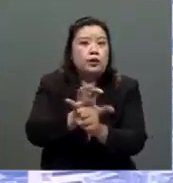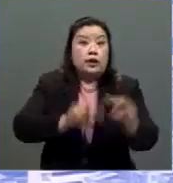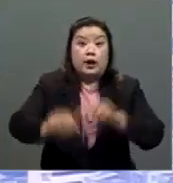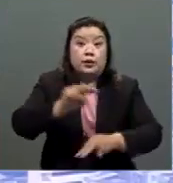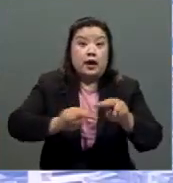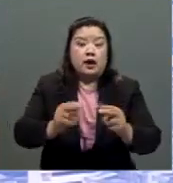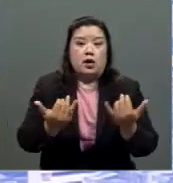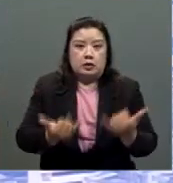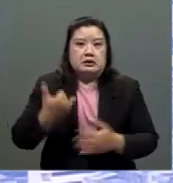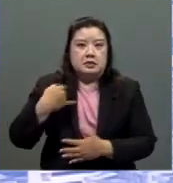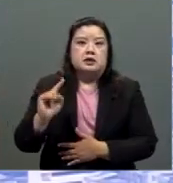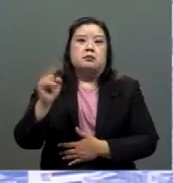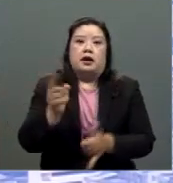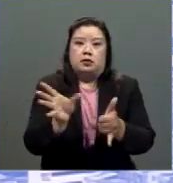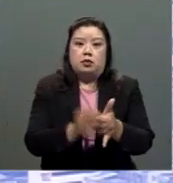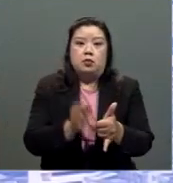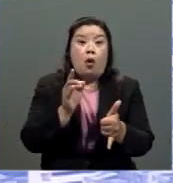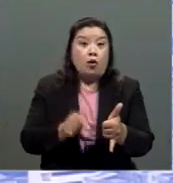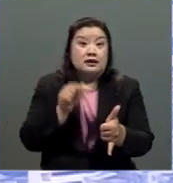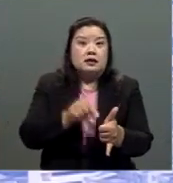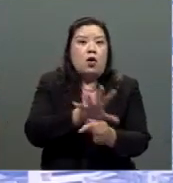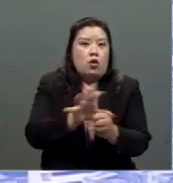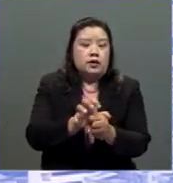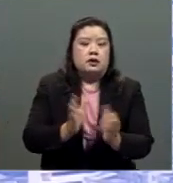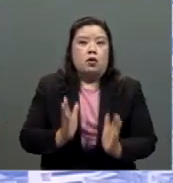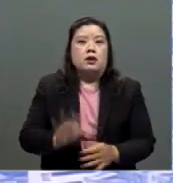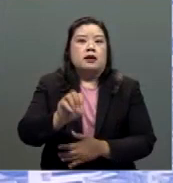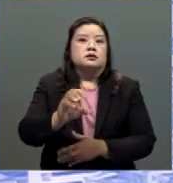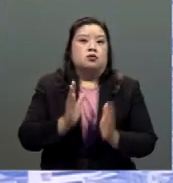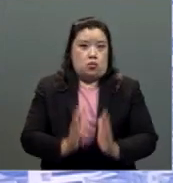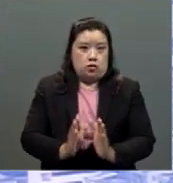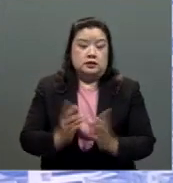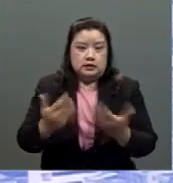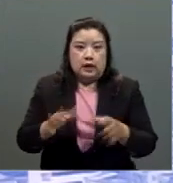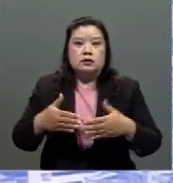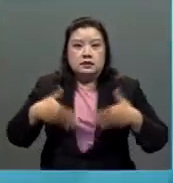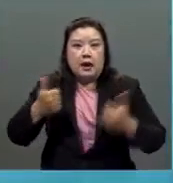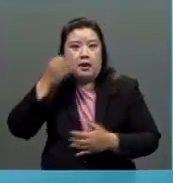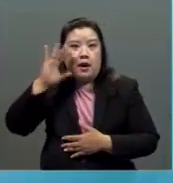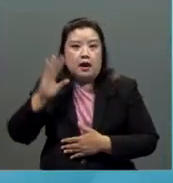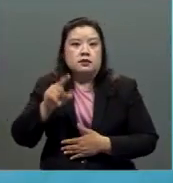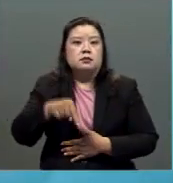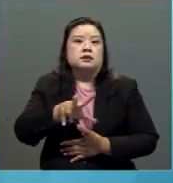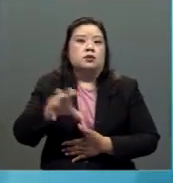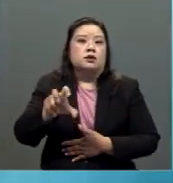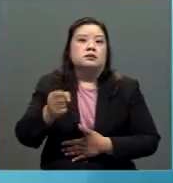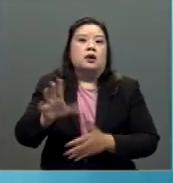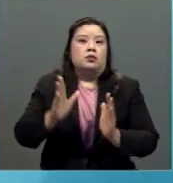มีรายใหม่50รายแล้วก็หายป่วย 1,013 รายผู้ป่วยสะส